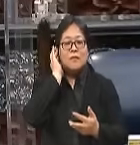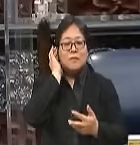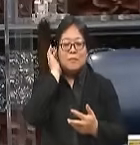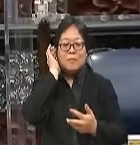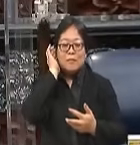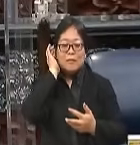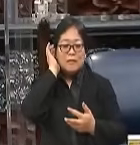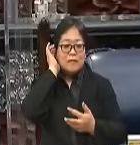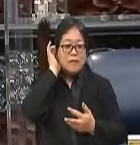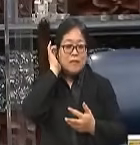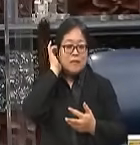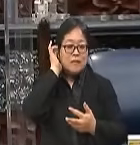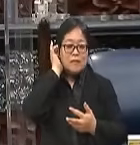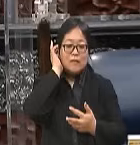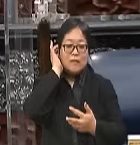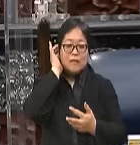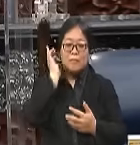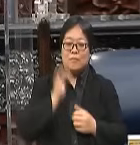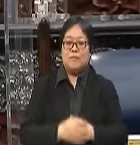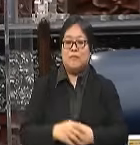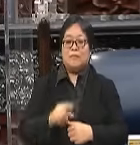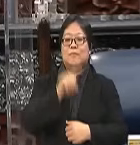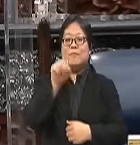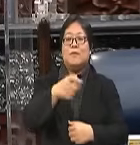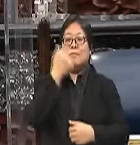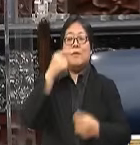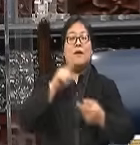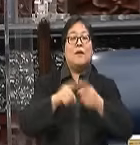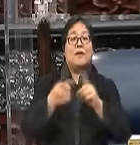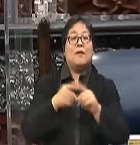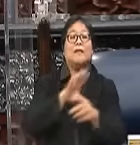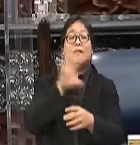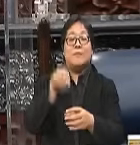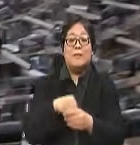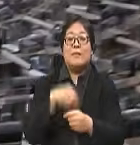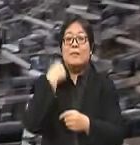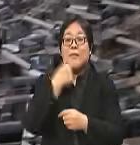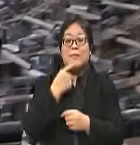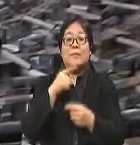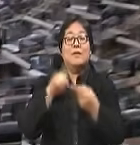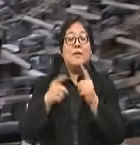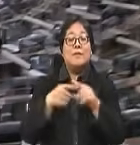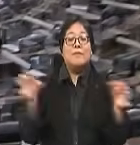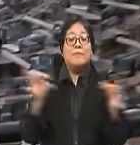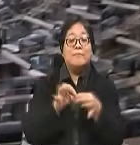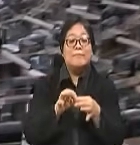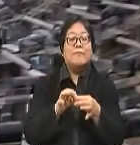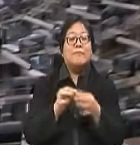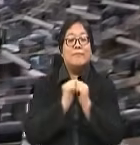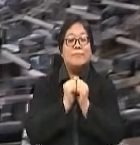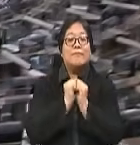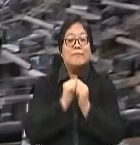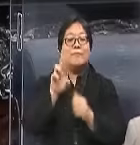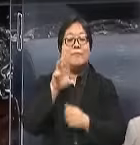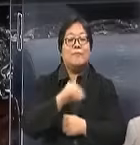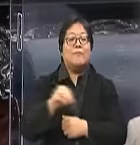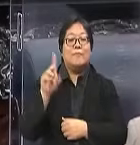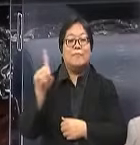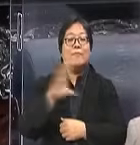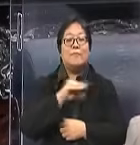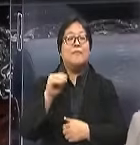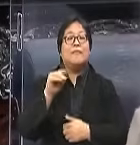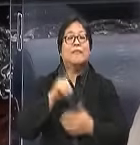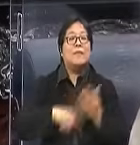Ya udah make up nya nyusul Nyatakan fungsi yang terlibat Siapakah ragam kopi aqriba bersama-sama dalam Aryandi ini